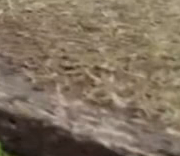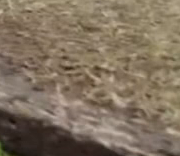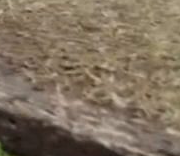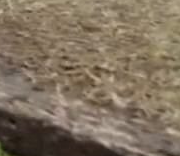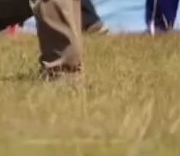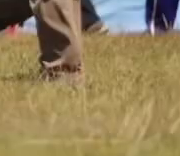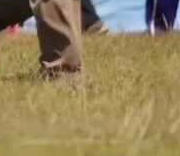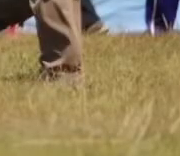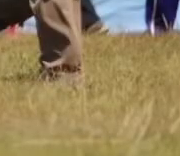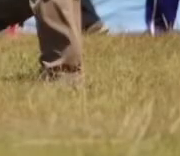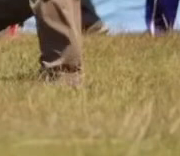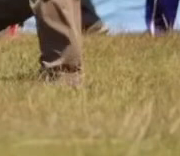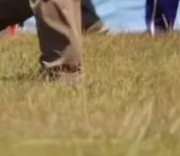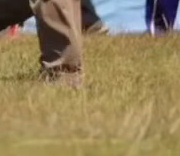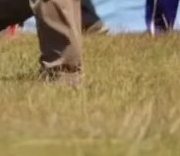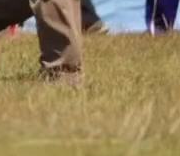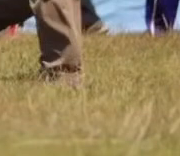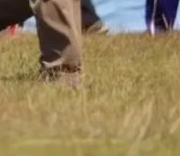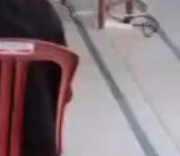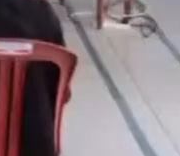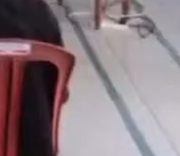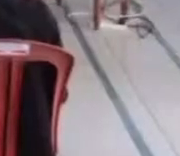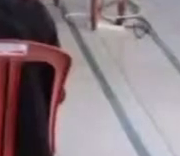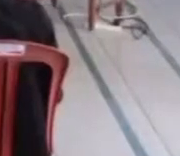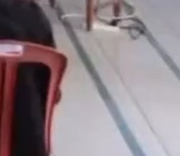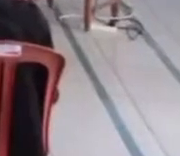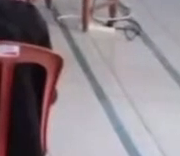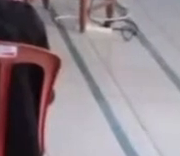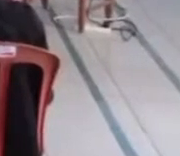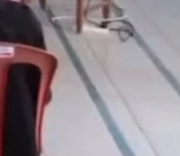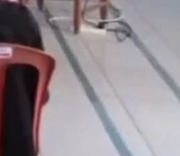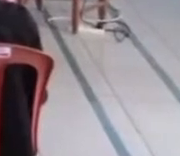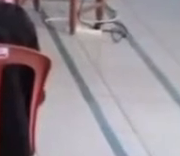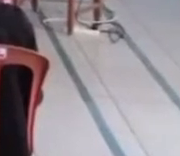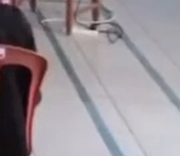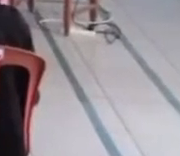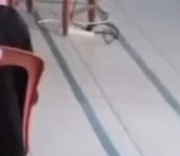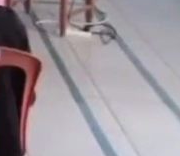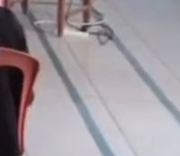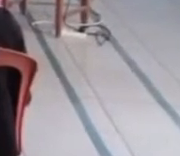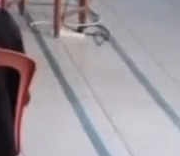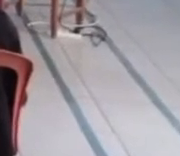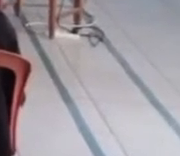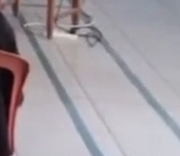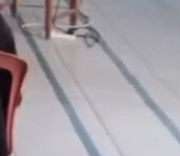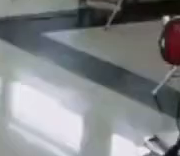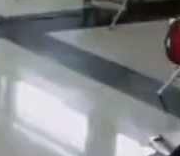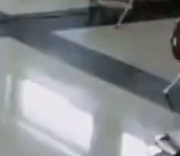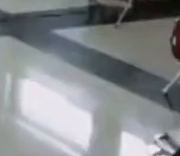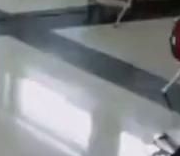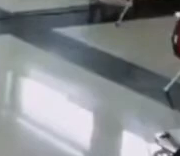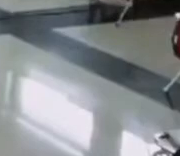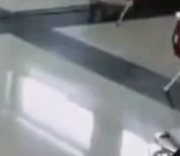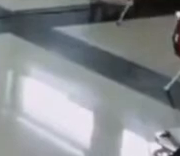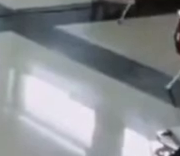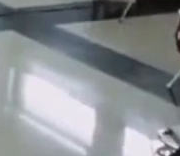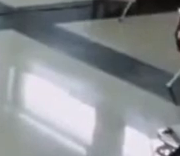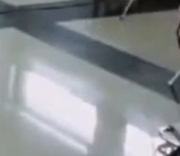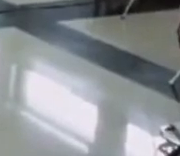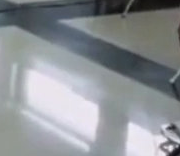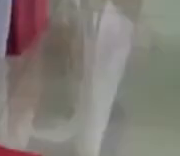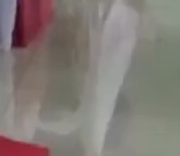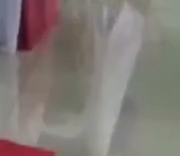DVI, posko, dan layanan dukungan psikososial. Selain pelatihan dasar dan